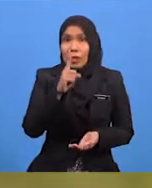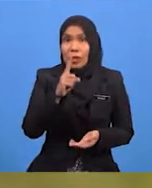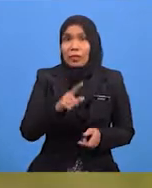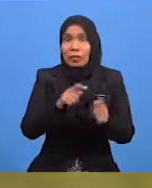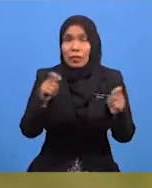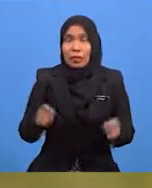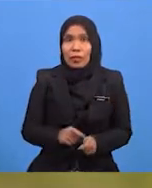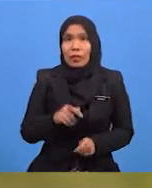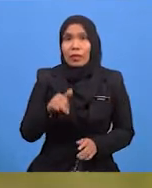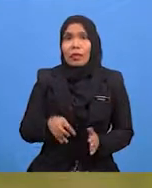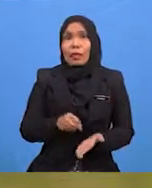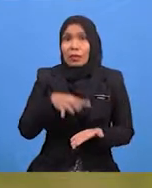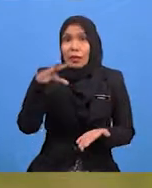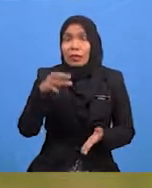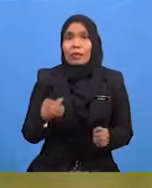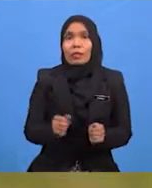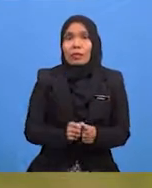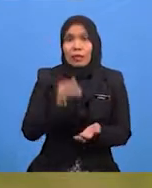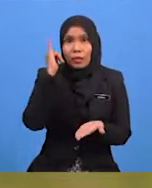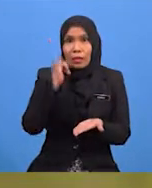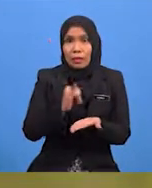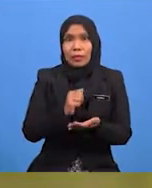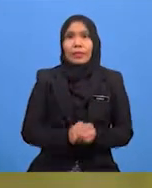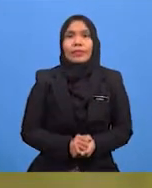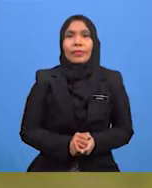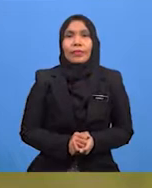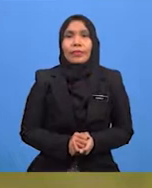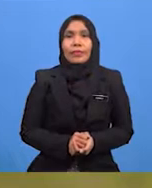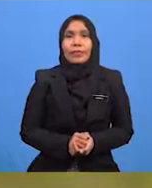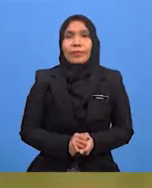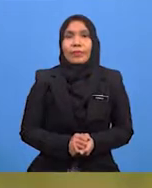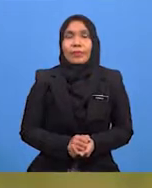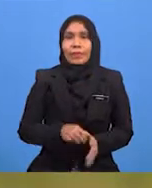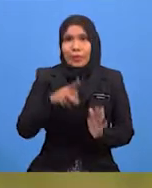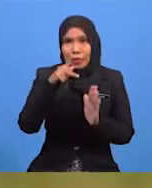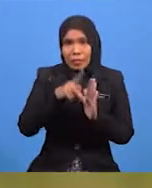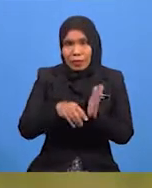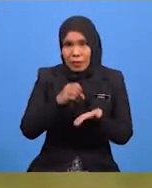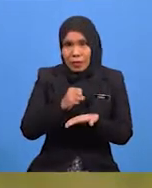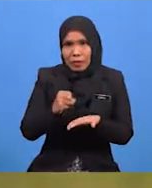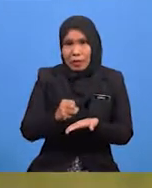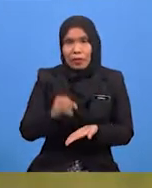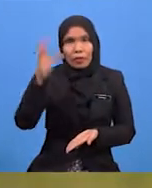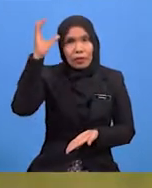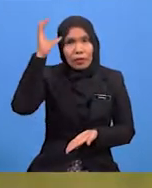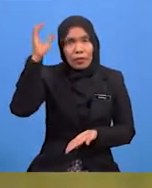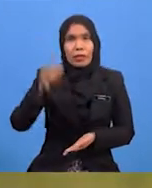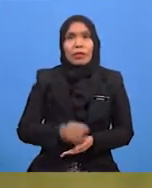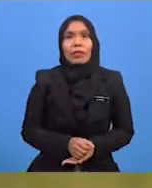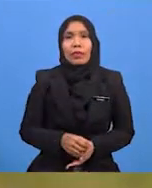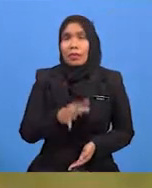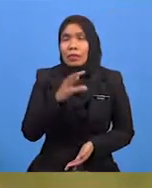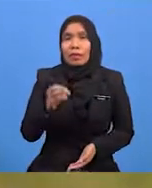yang kaya dengan ilmu pengetahuan. Namun begitu, penyajak juga sedar dan